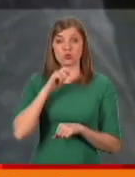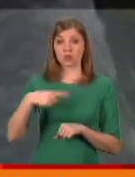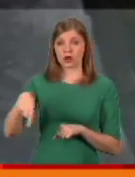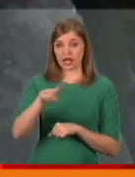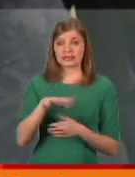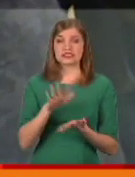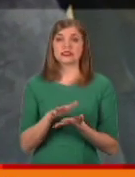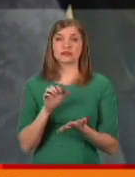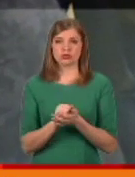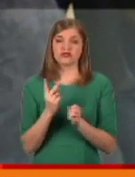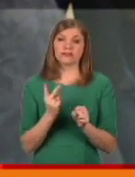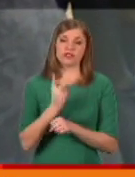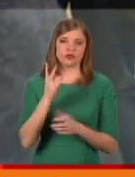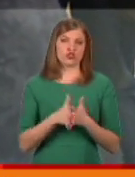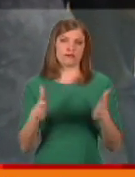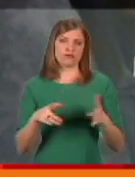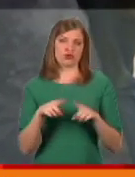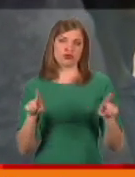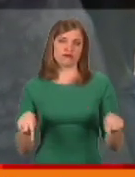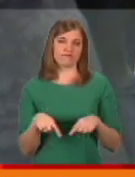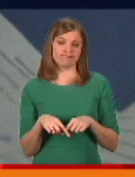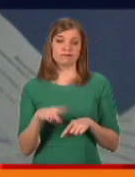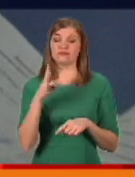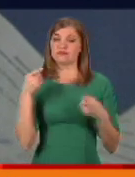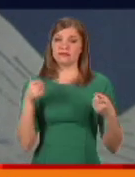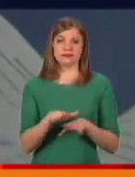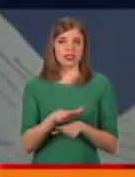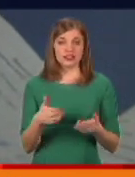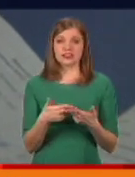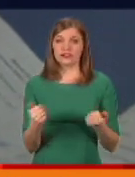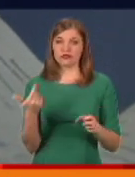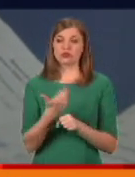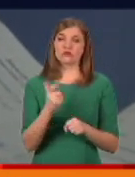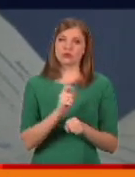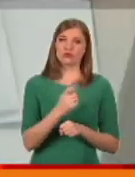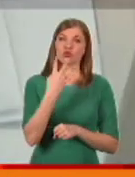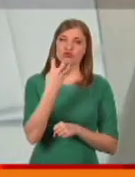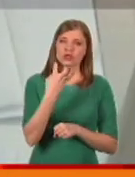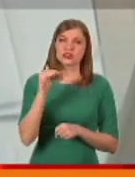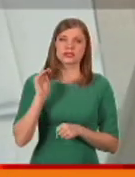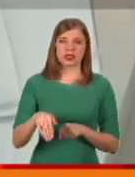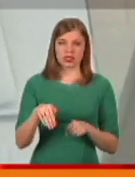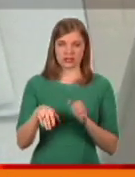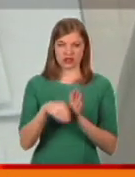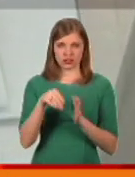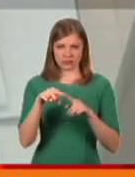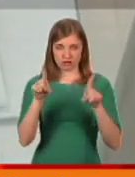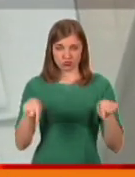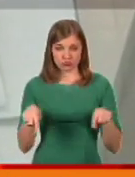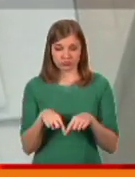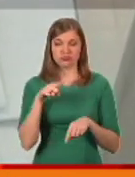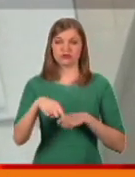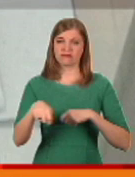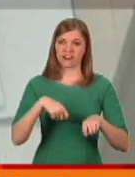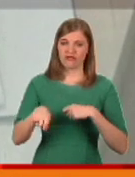українці зіпсували вдвічі більше бюлетенів. Недійсними визнано понад 400 тисяч виборчих листків.